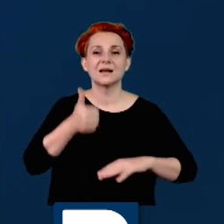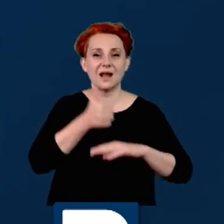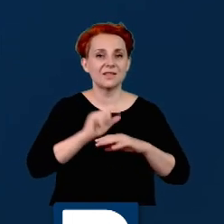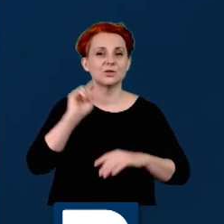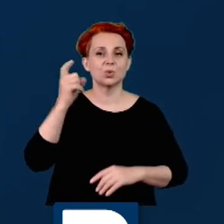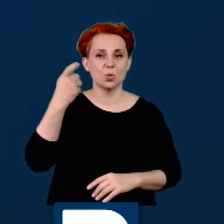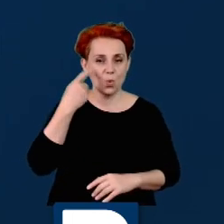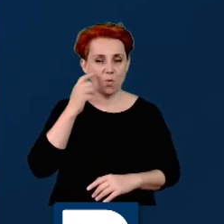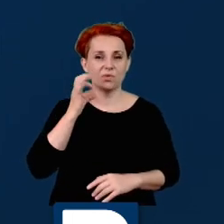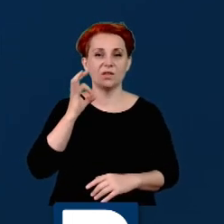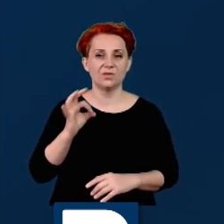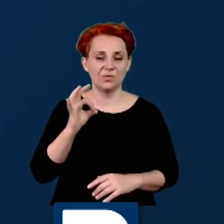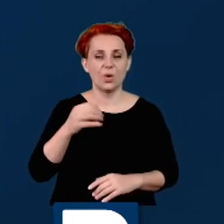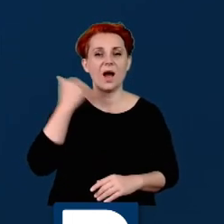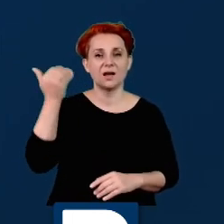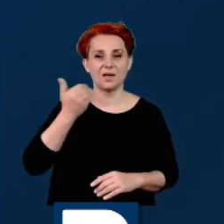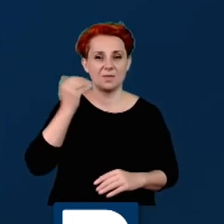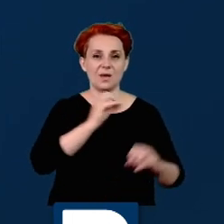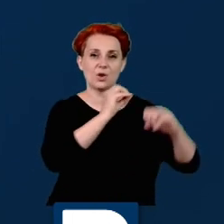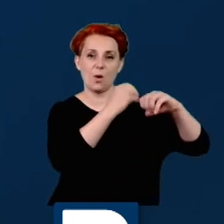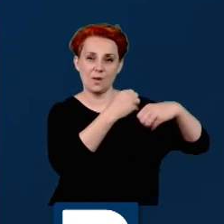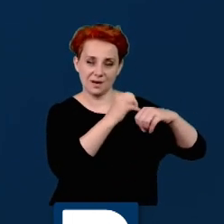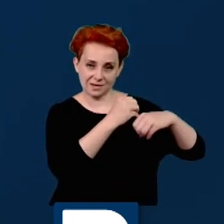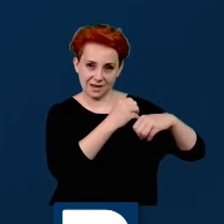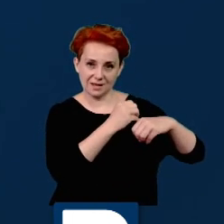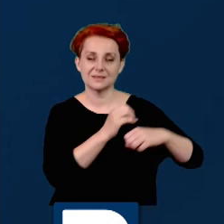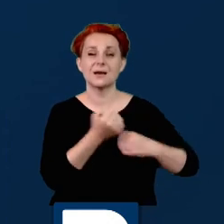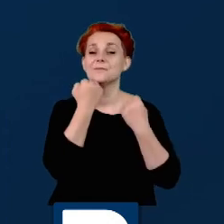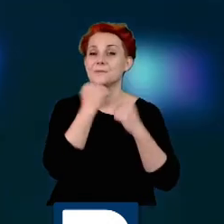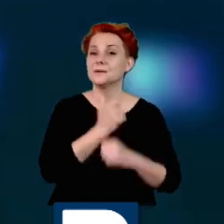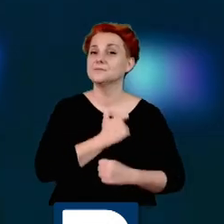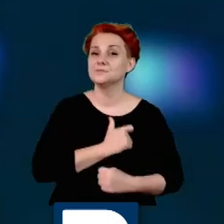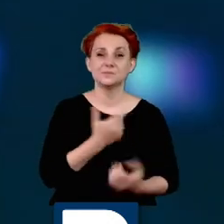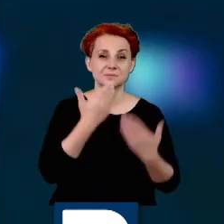generalny Akademii Kopernikańskiej. Bardzo serdecznie